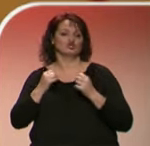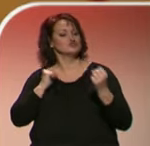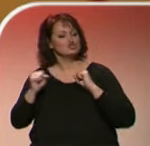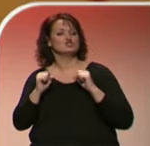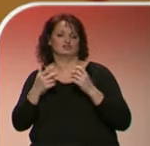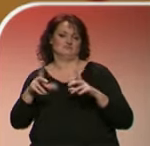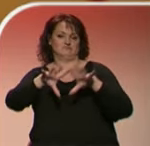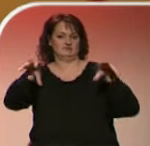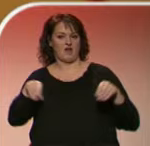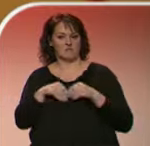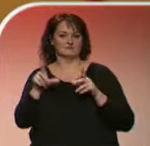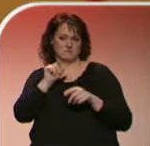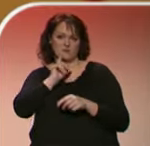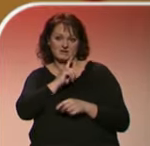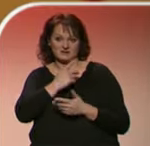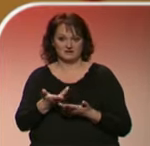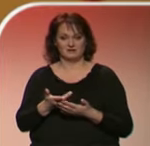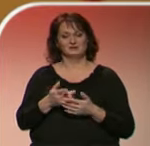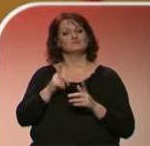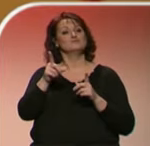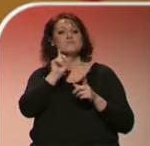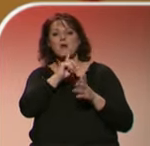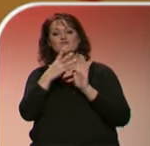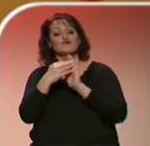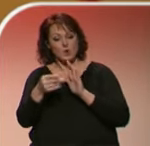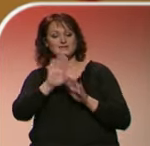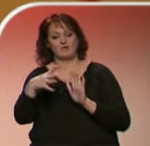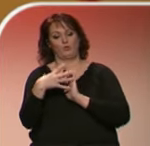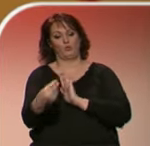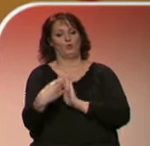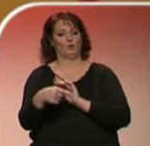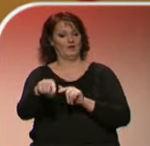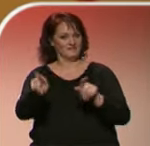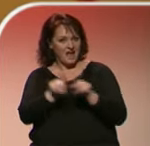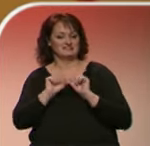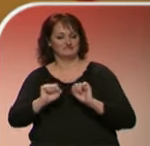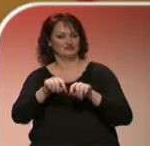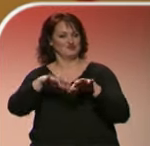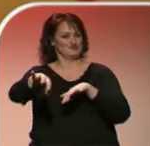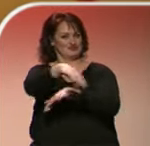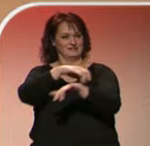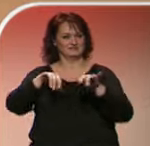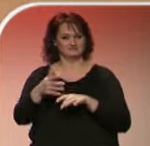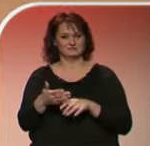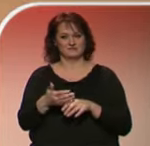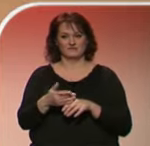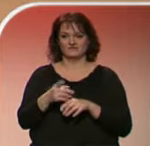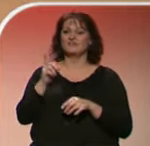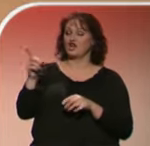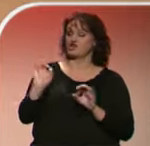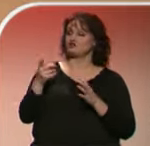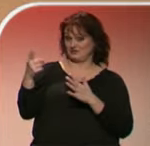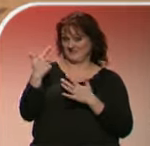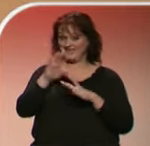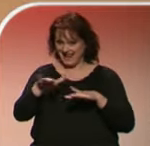taky teda skvělý, že ty děti, proto ty maminky jdou vzorem, jako pro ty děti se to naučí, ty cviky, jak cvičí s náma. No prostě, když máš 2 děti, tak máš pak hezčí svaly, víš? No